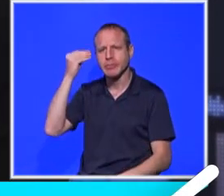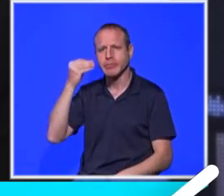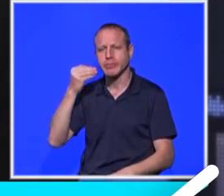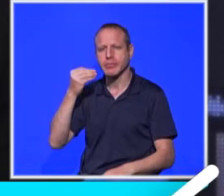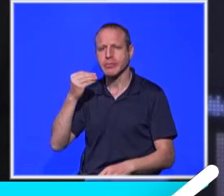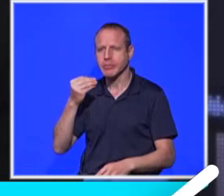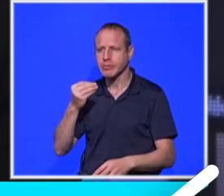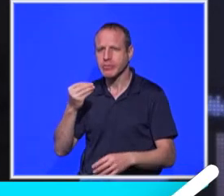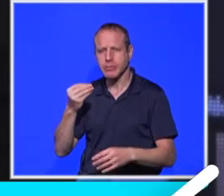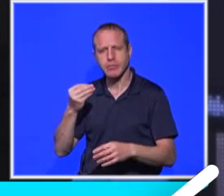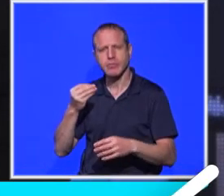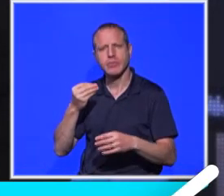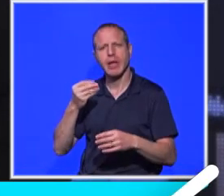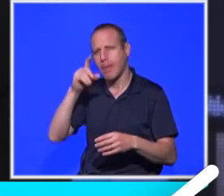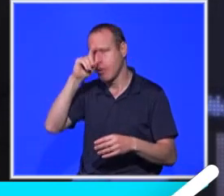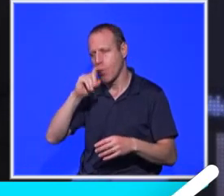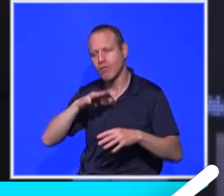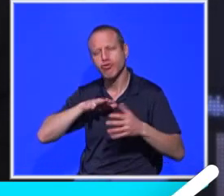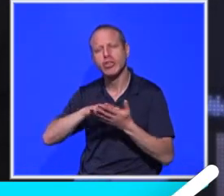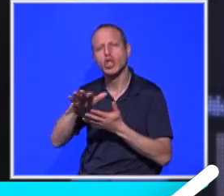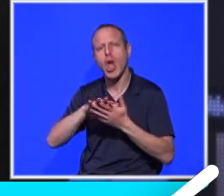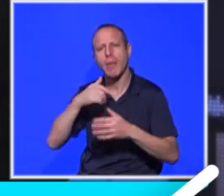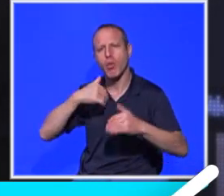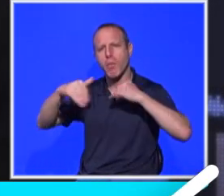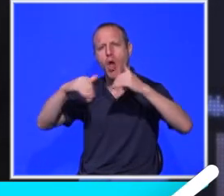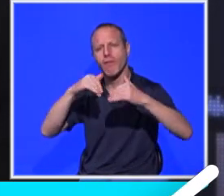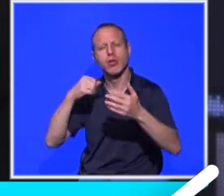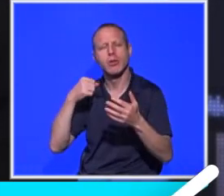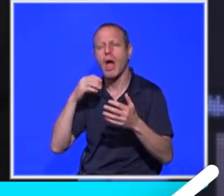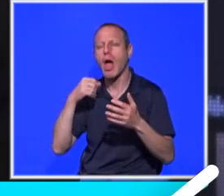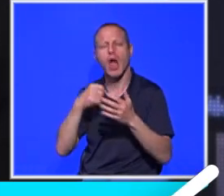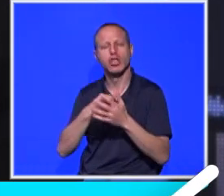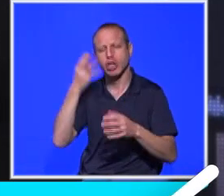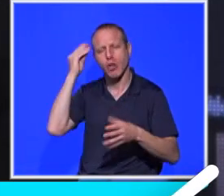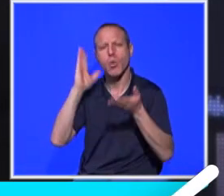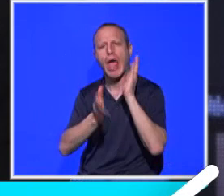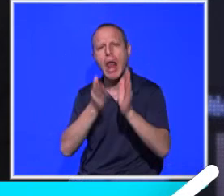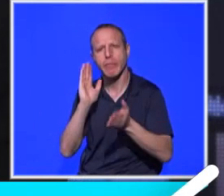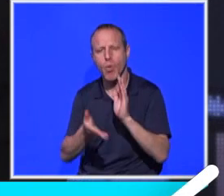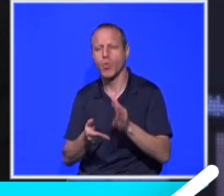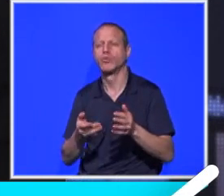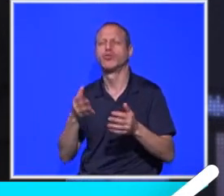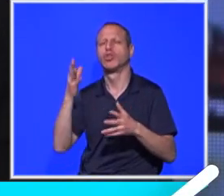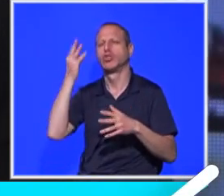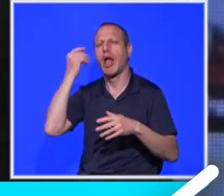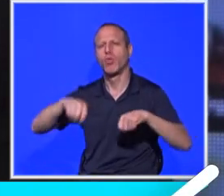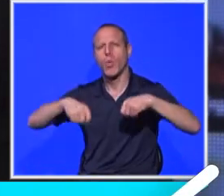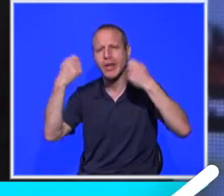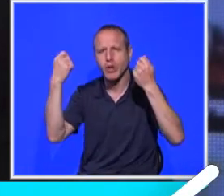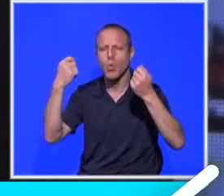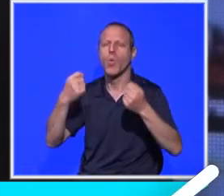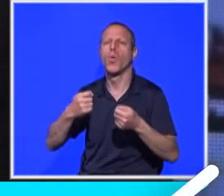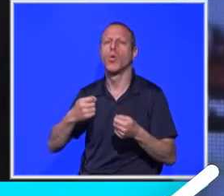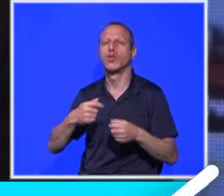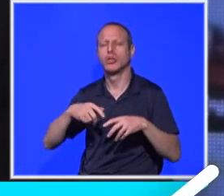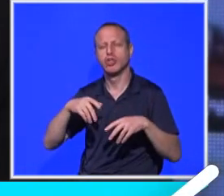הביוב שזרם לנו ברחובות, עד כדי כך ששכחנו את האלימות, עד כדי כך ששכחנו את החינוך,